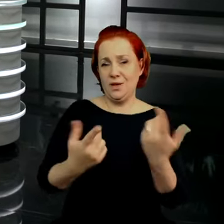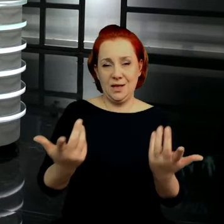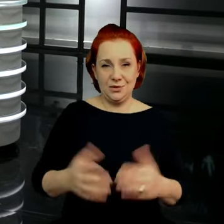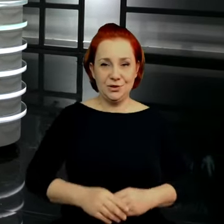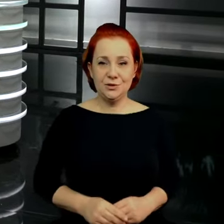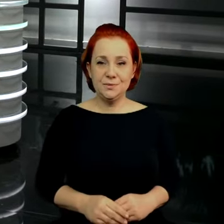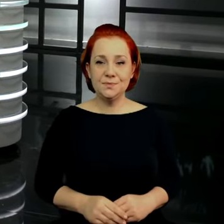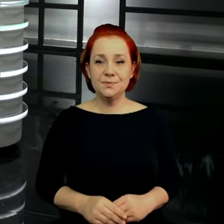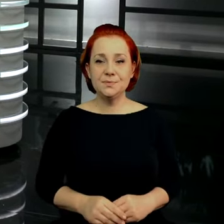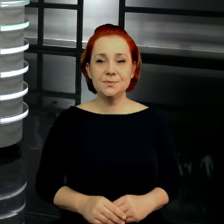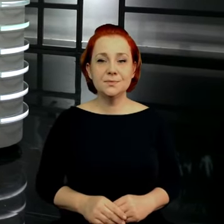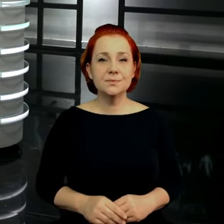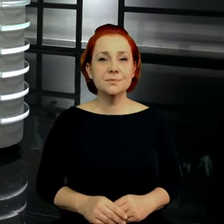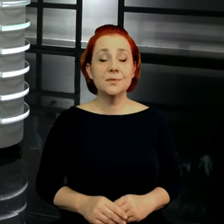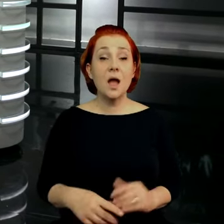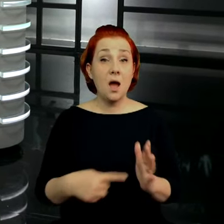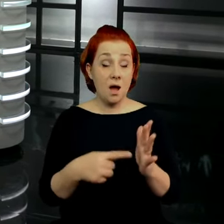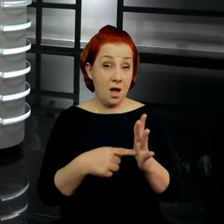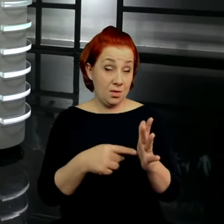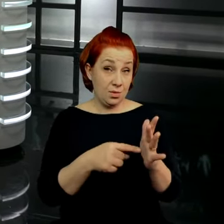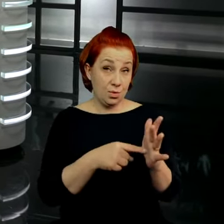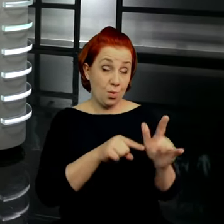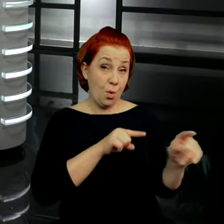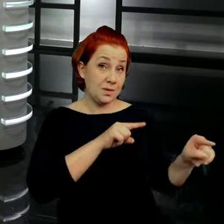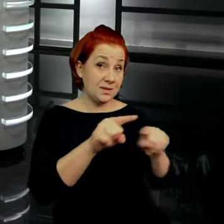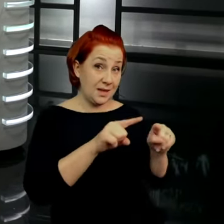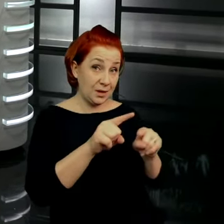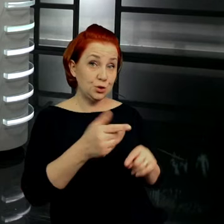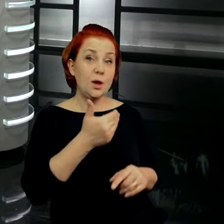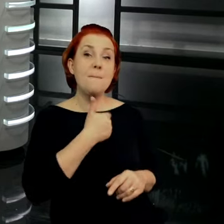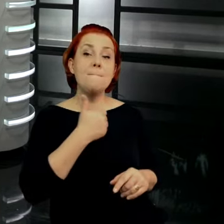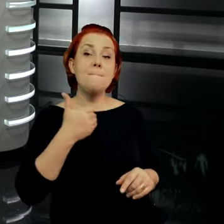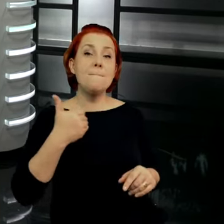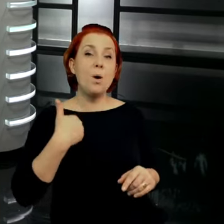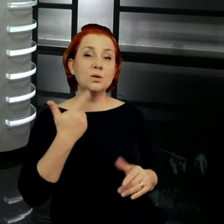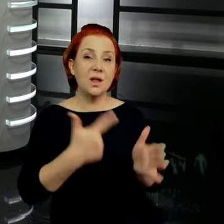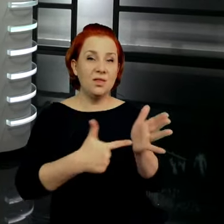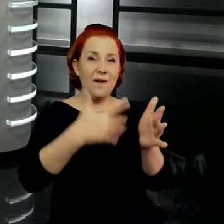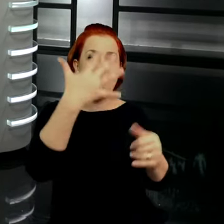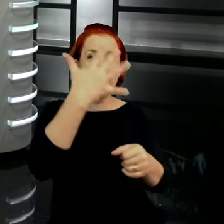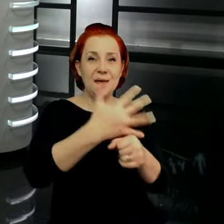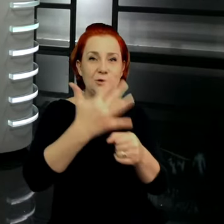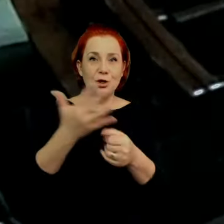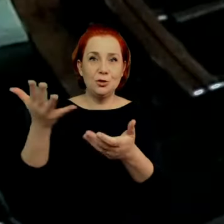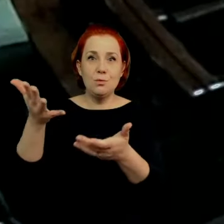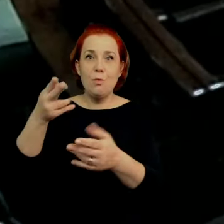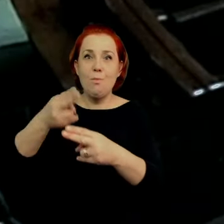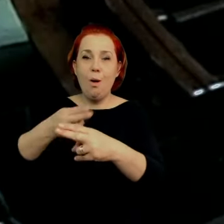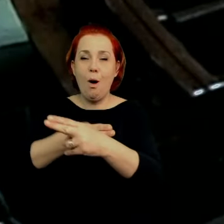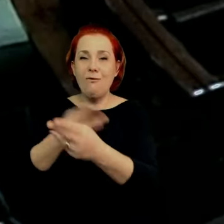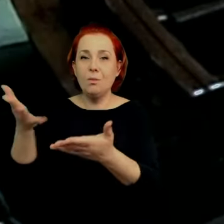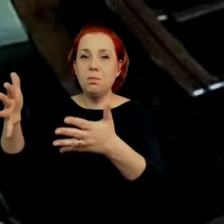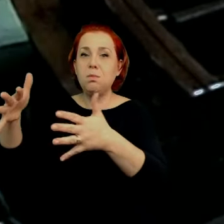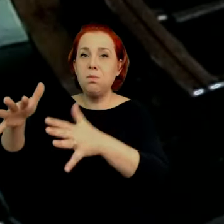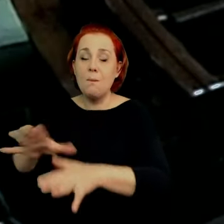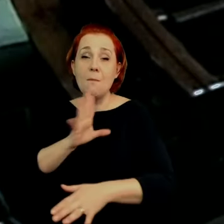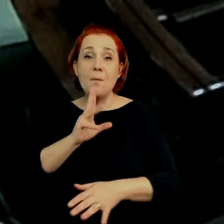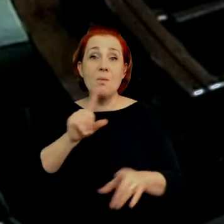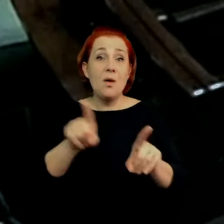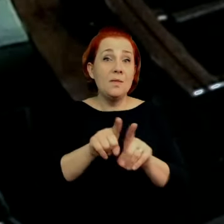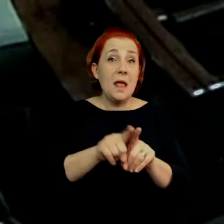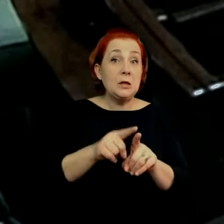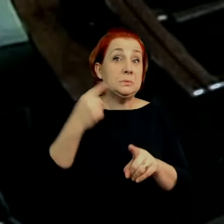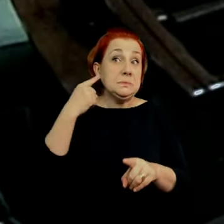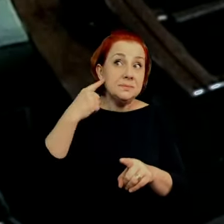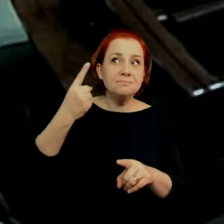oznacza, że Polska 2050 się sypie? Bo mówi się też o tym, że Joanna Mucha może wystąpić gdzieś tam, działacze w